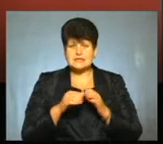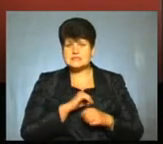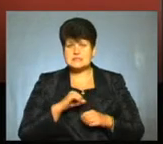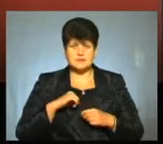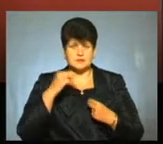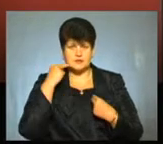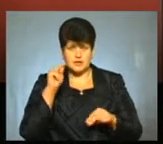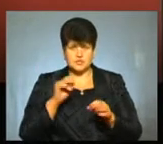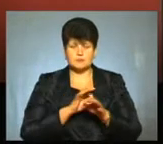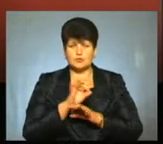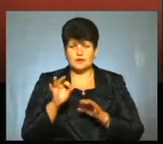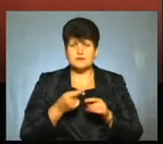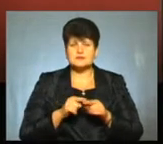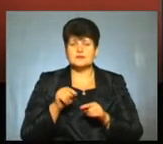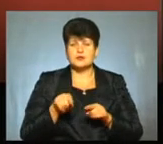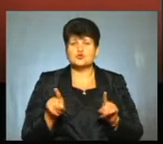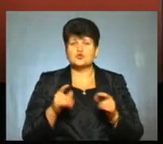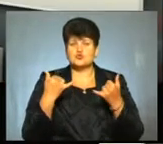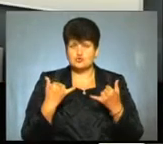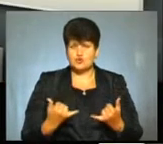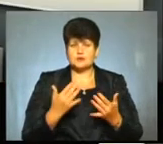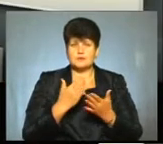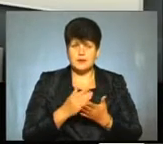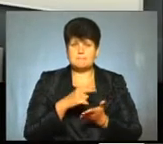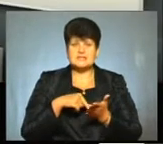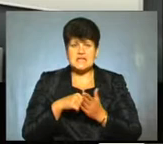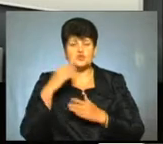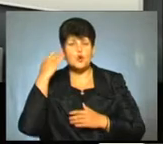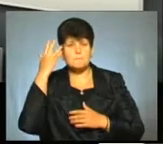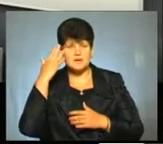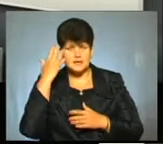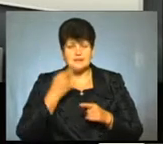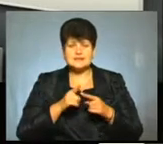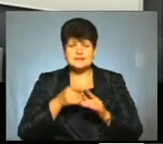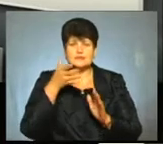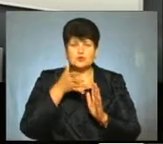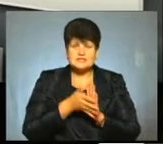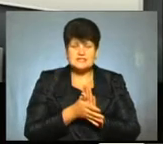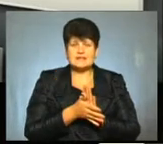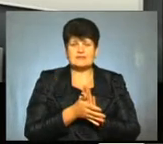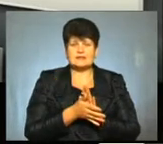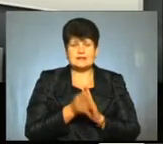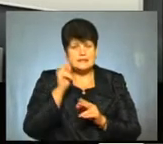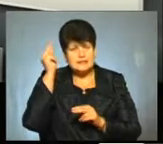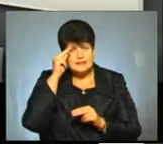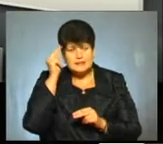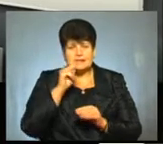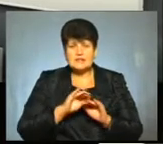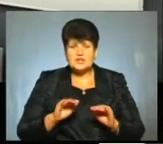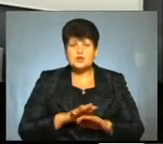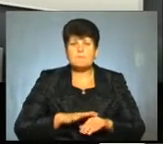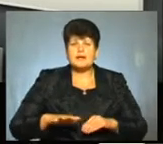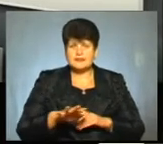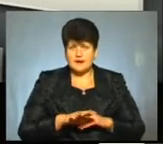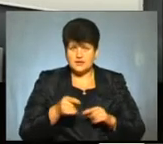Серед найвдаліших проєктів, мені здається, це те, що сьогодні ми реалізовували містечко «Мрій». Це є інклюзивний дитячий майданчик, це доволі гарний